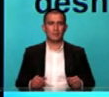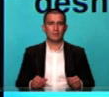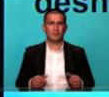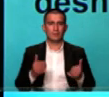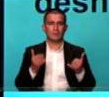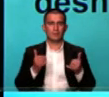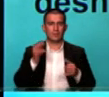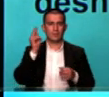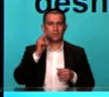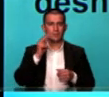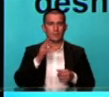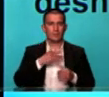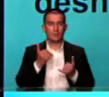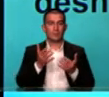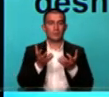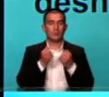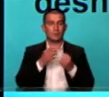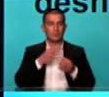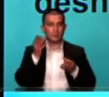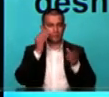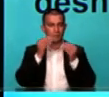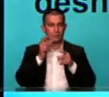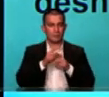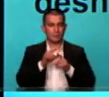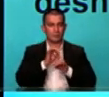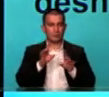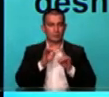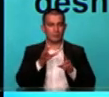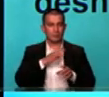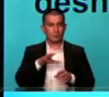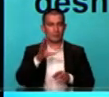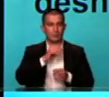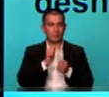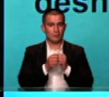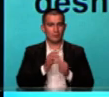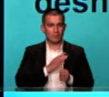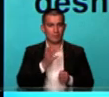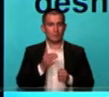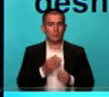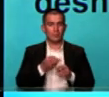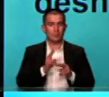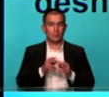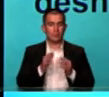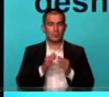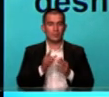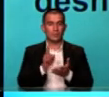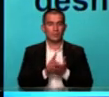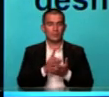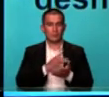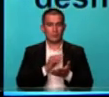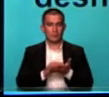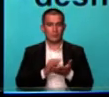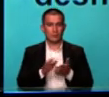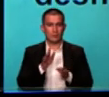bugungi darsimizdan olgan ma'lumotlaringiz asosida uyga vazifani bajarishga harakat qiling.